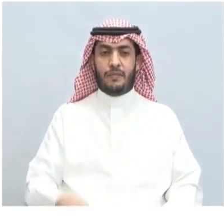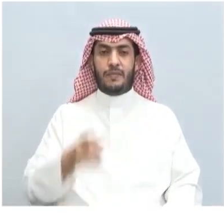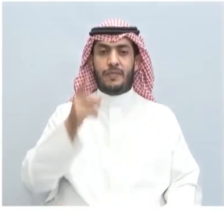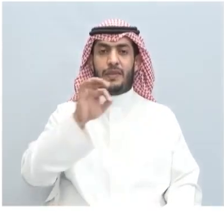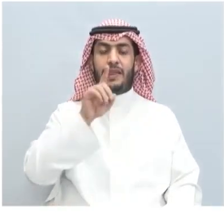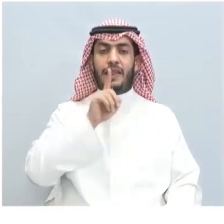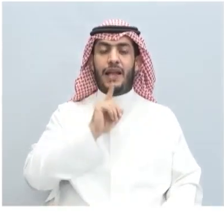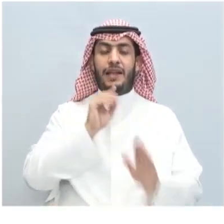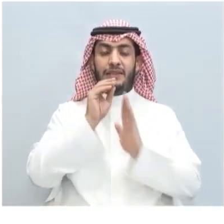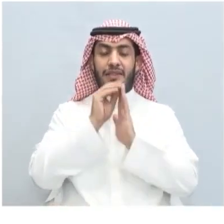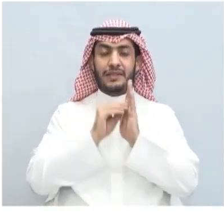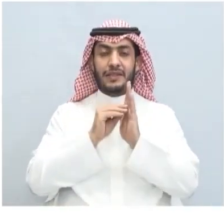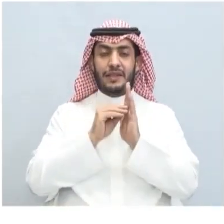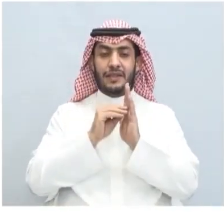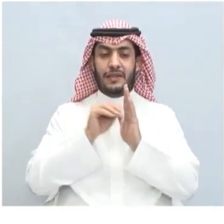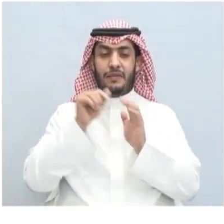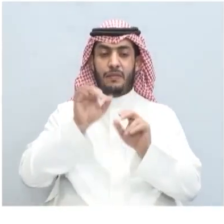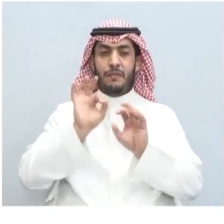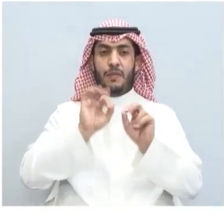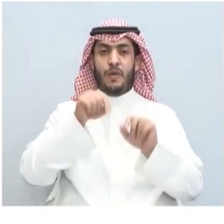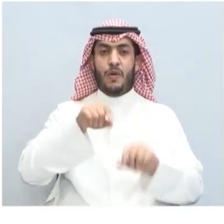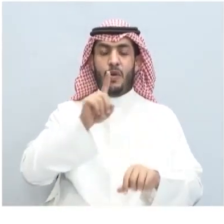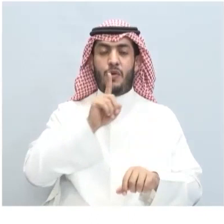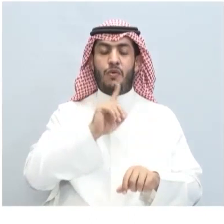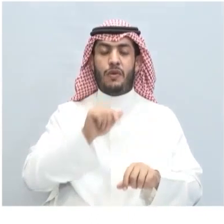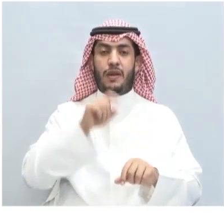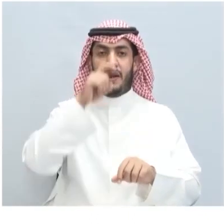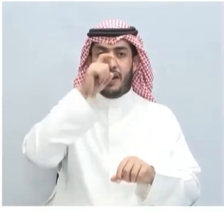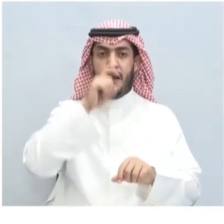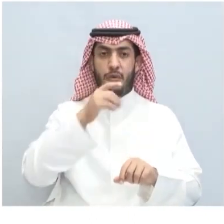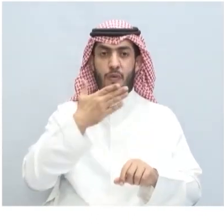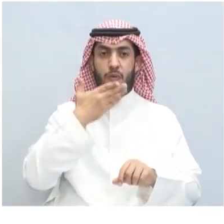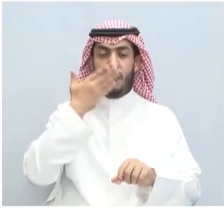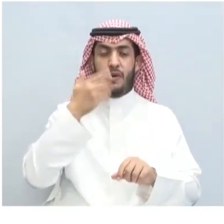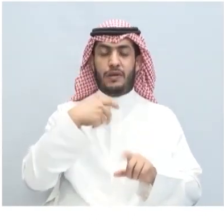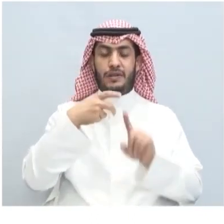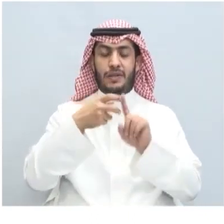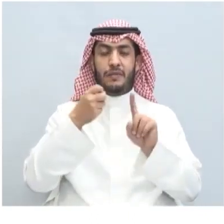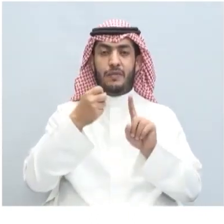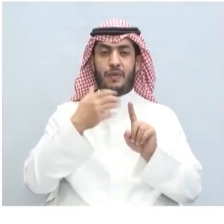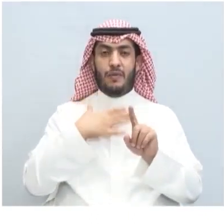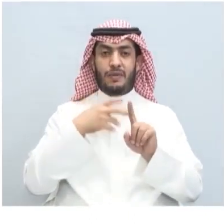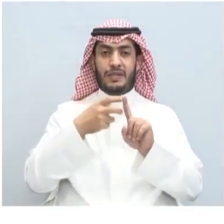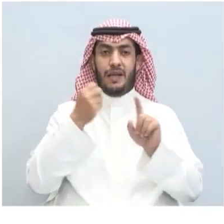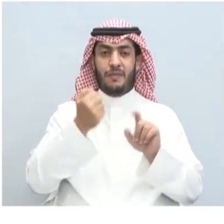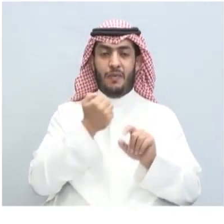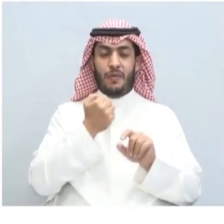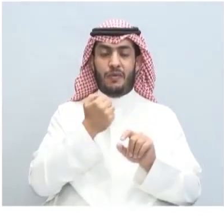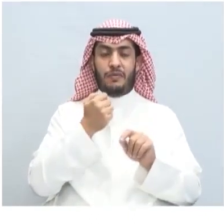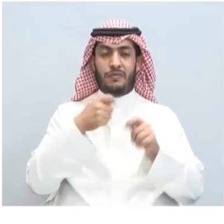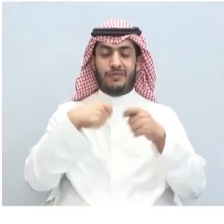تاريخ التسجيل بمعنى هذا اليوم الذي ينبغي للمالك ان يكون او للمساهم او